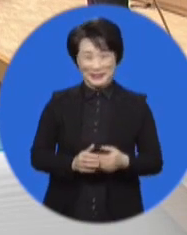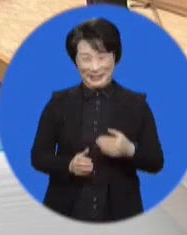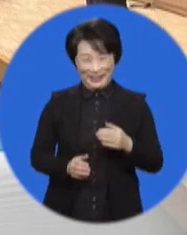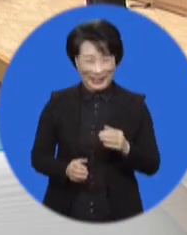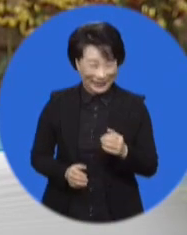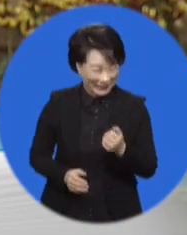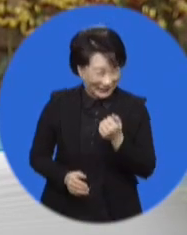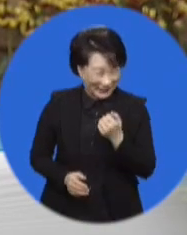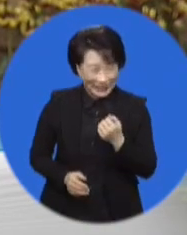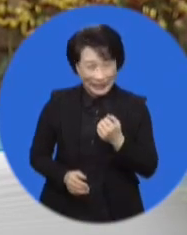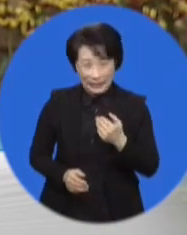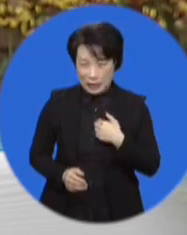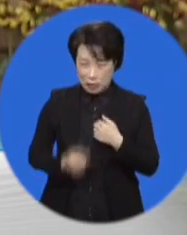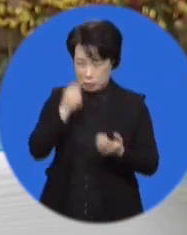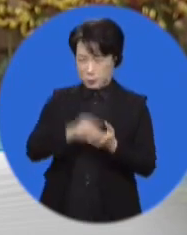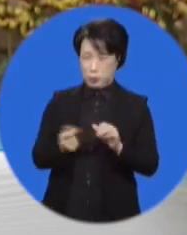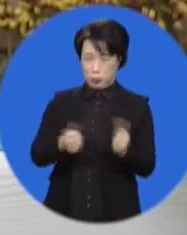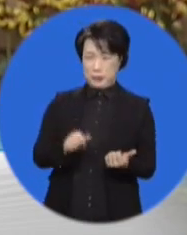죽어요.